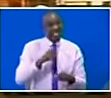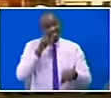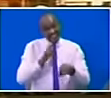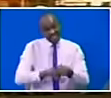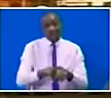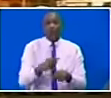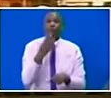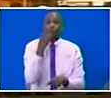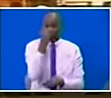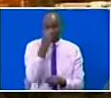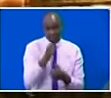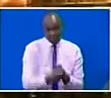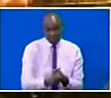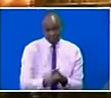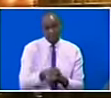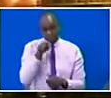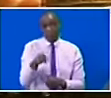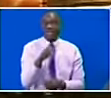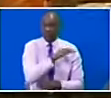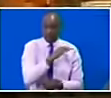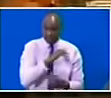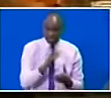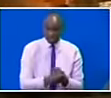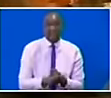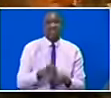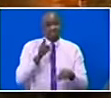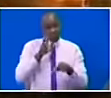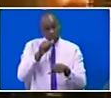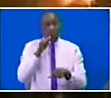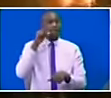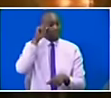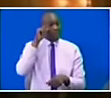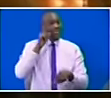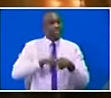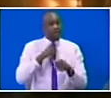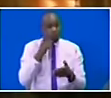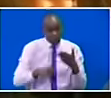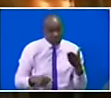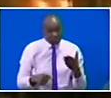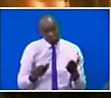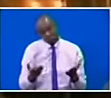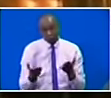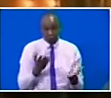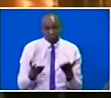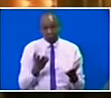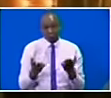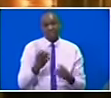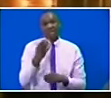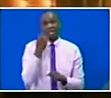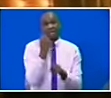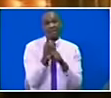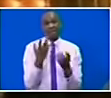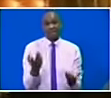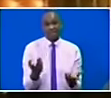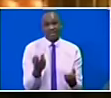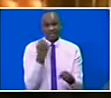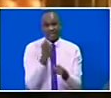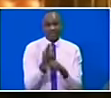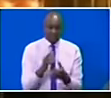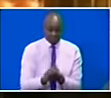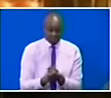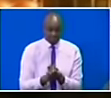saa 11 leo jioni baada ya kuondoka Mombasa kama mwendo wa saa 5 nadhani kama